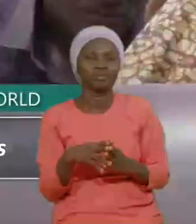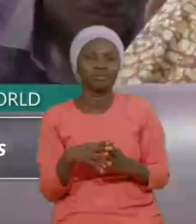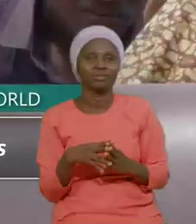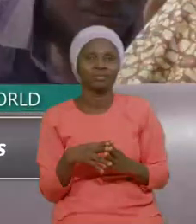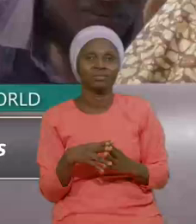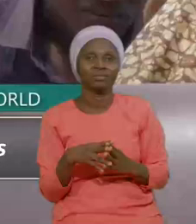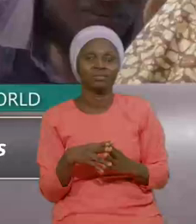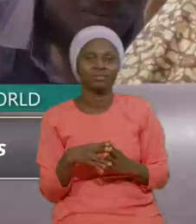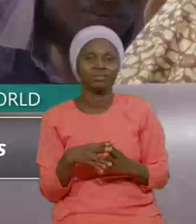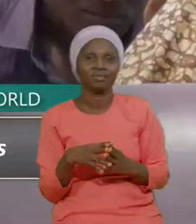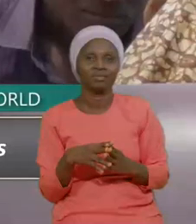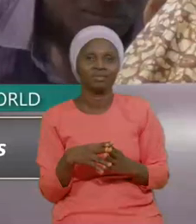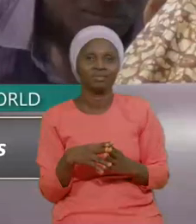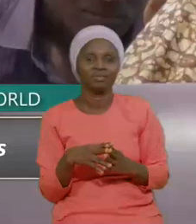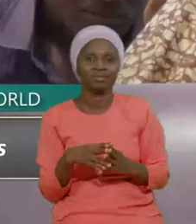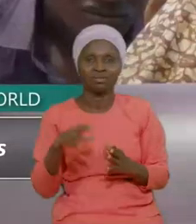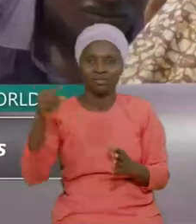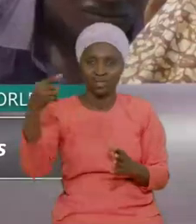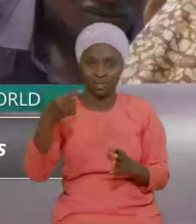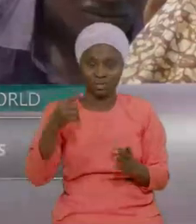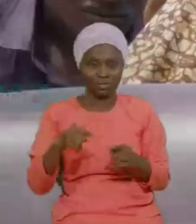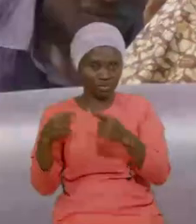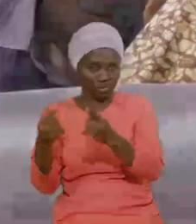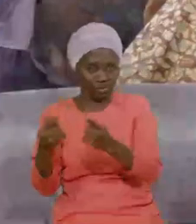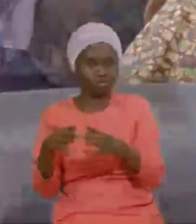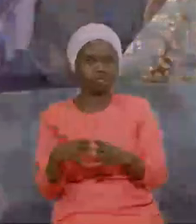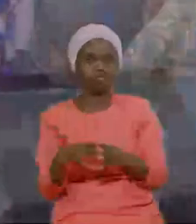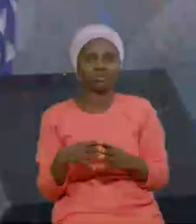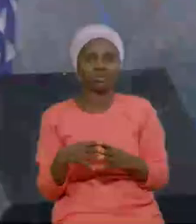Ceci ne va pas me tenir en bas, je vais me lever.